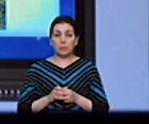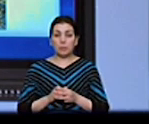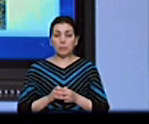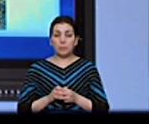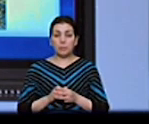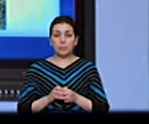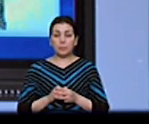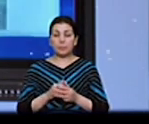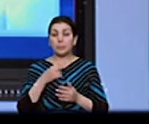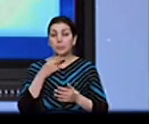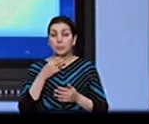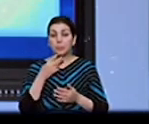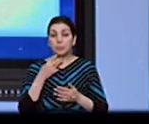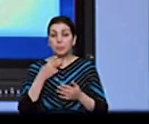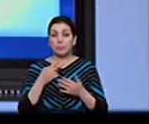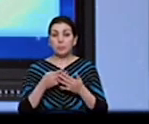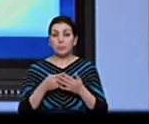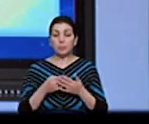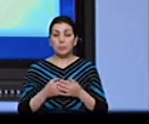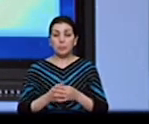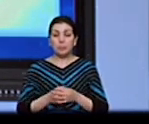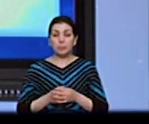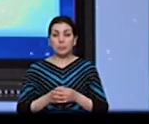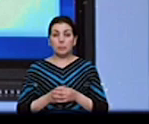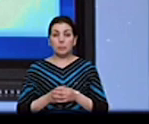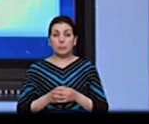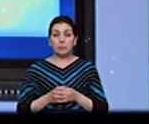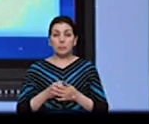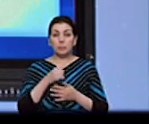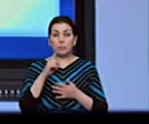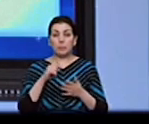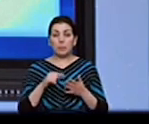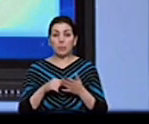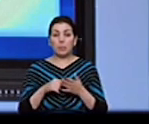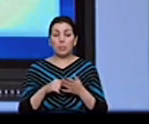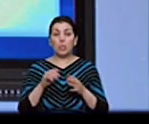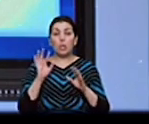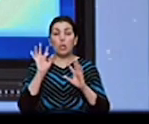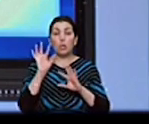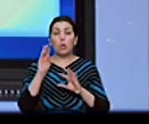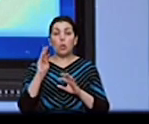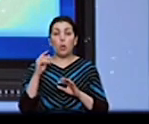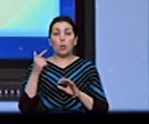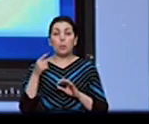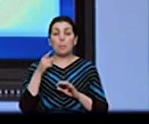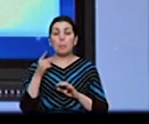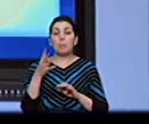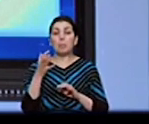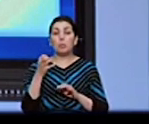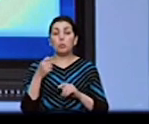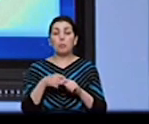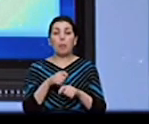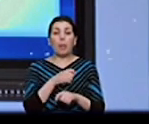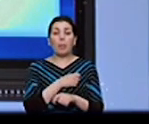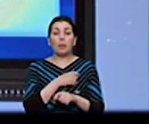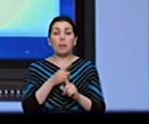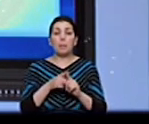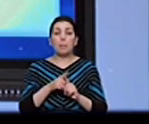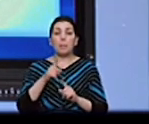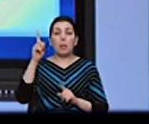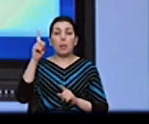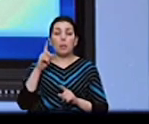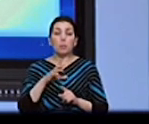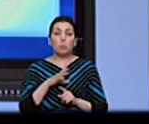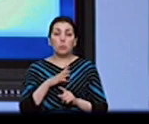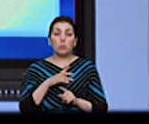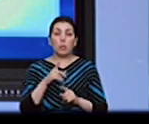Ana endi diqqatingizga navbatdagi savol. Tog'larning 1500 metrdan baland bo'lgan